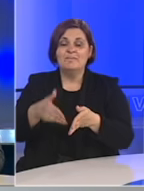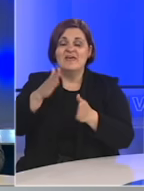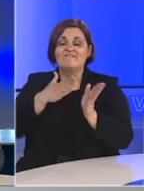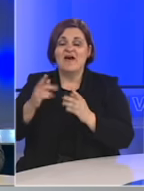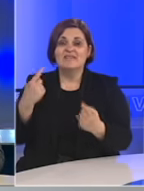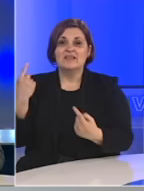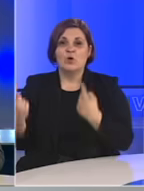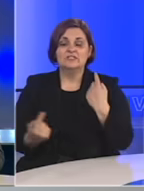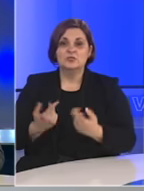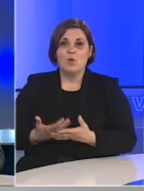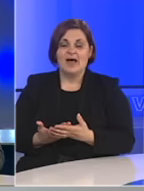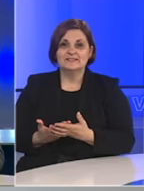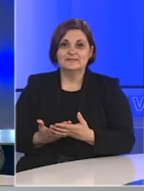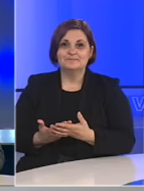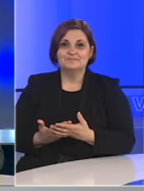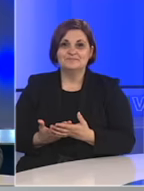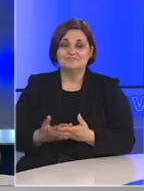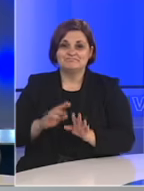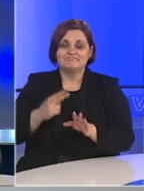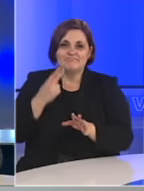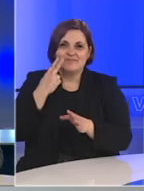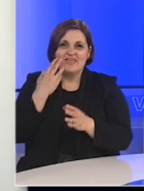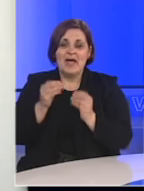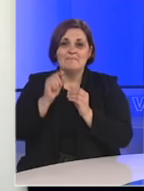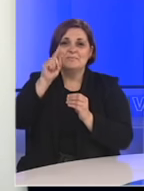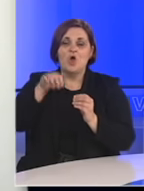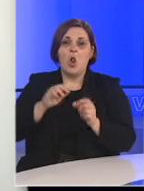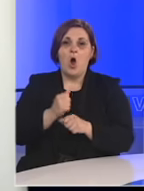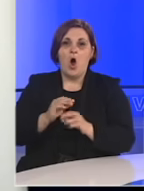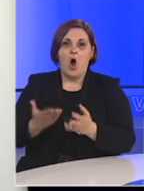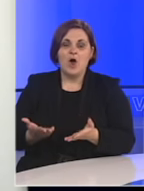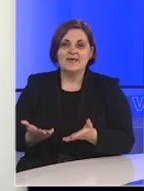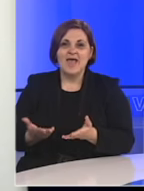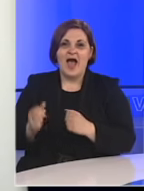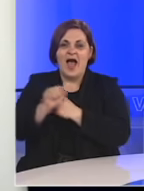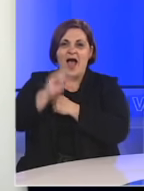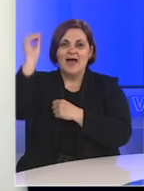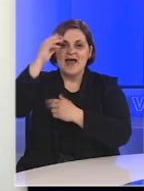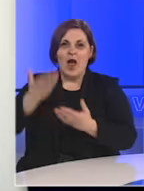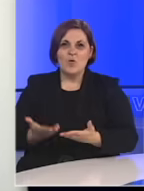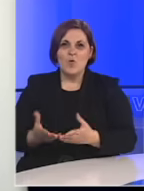vanrednim okolnostima? Pa vidite, biologija kao znanost obuhvata